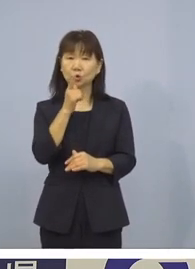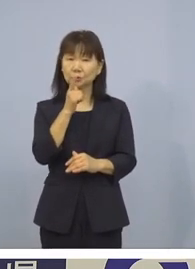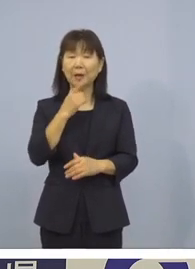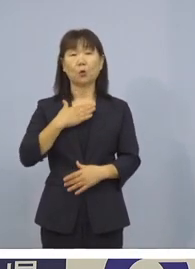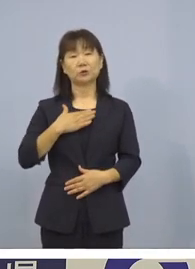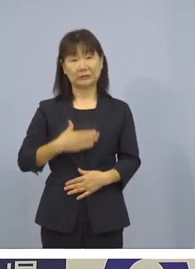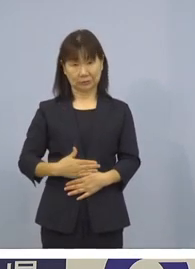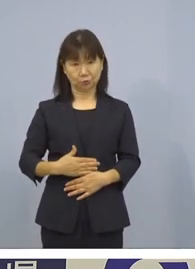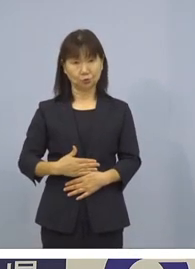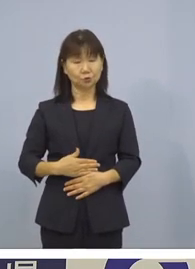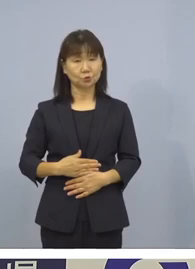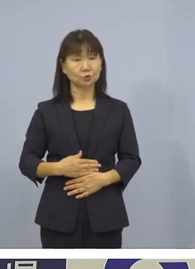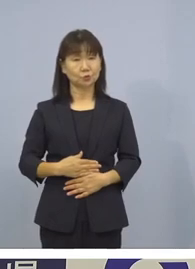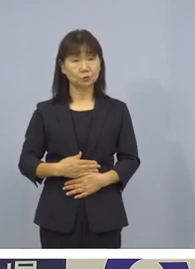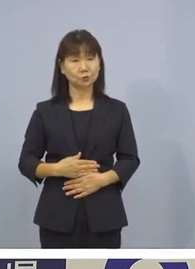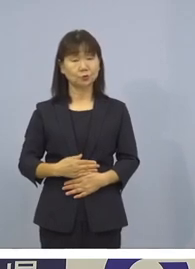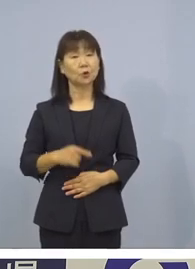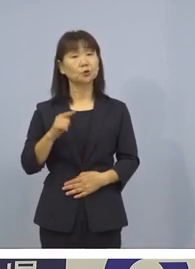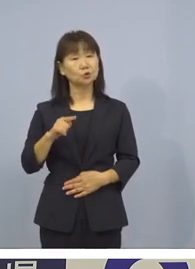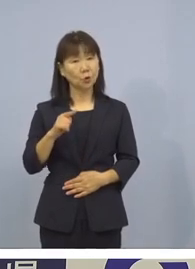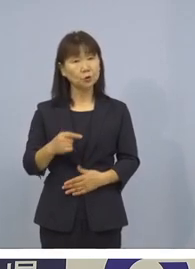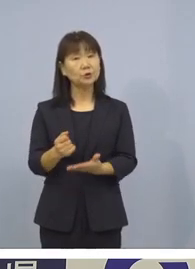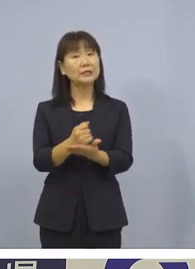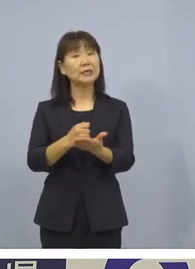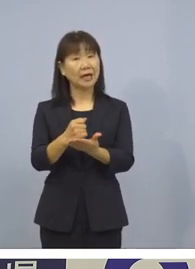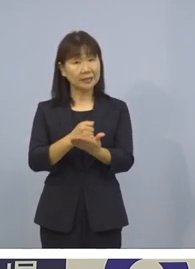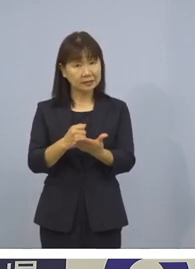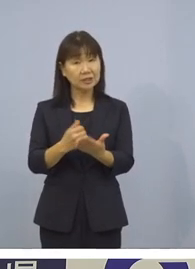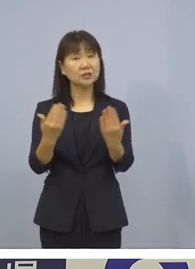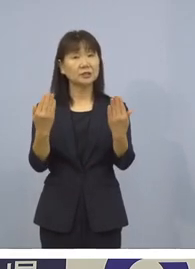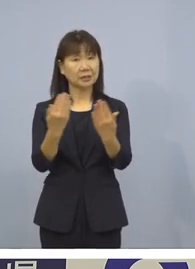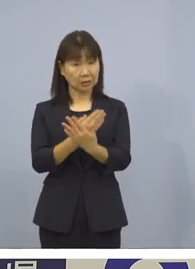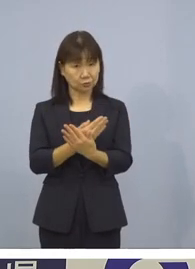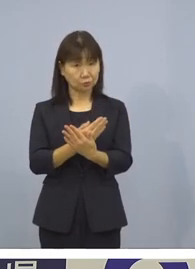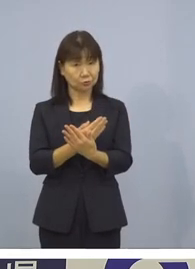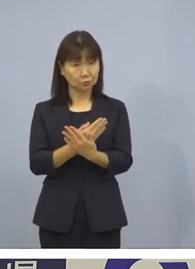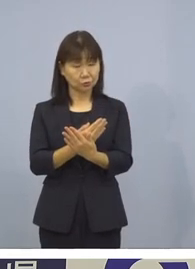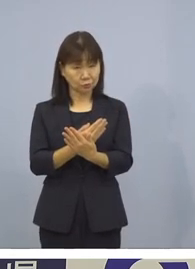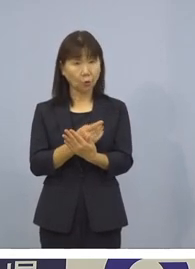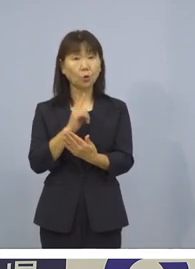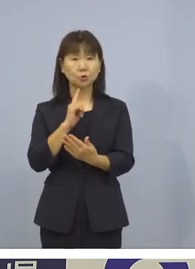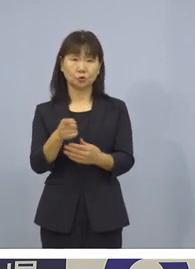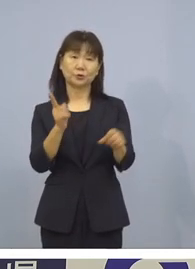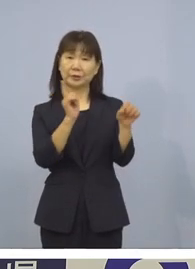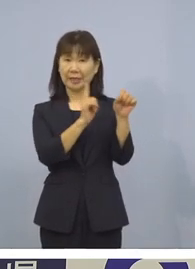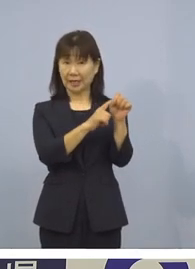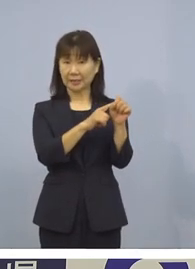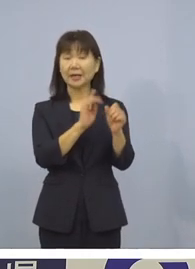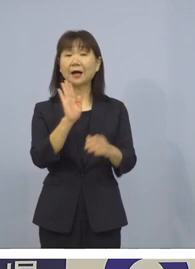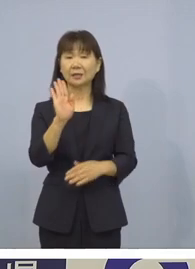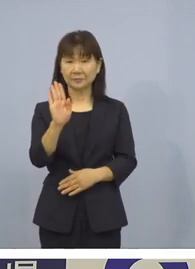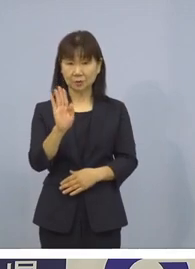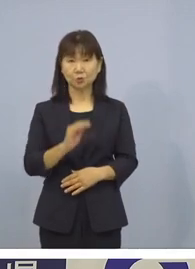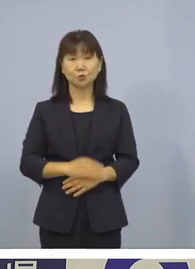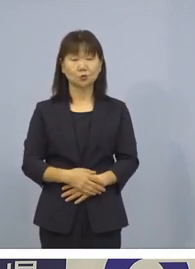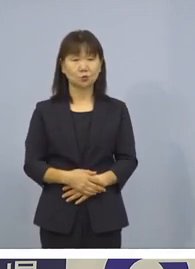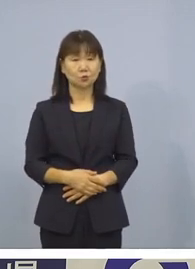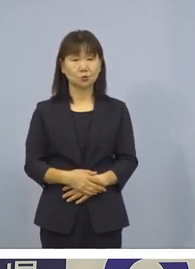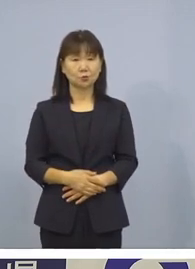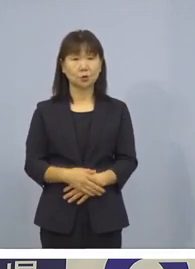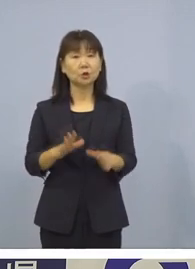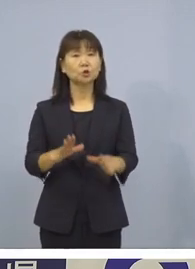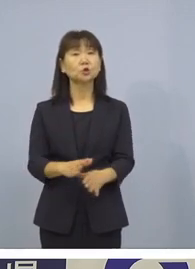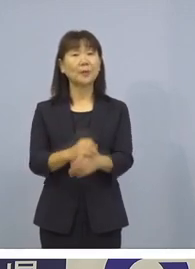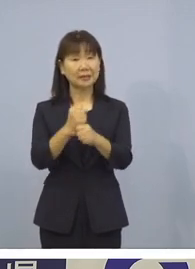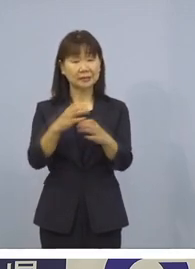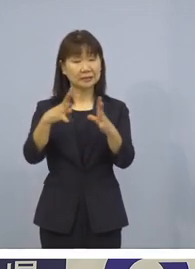知る、そういう機会に私はなると、まあ、こういう狙いがあるんですね。つまり